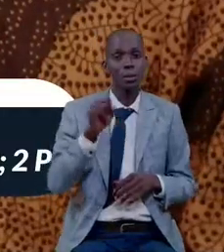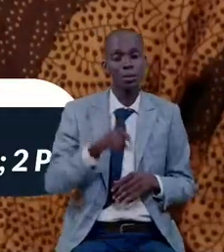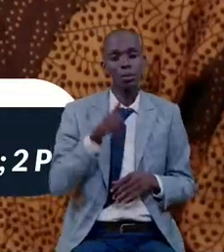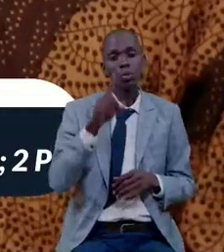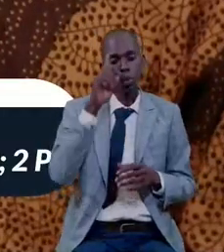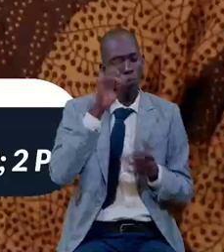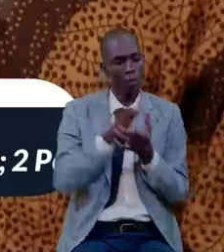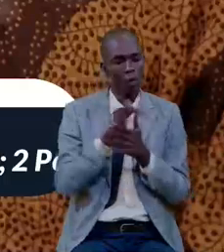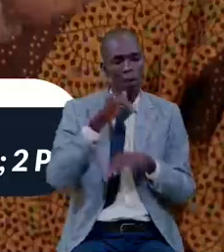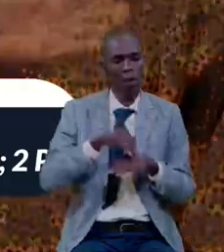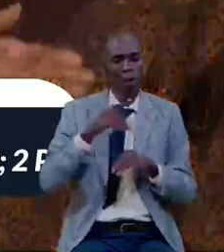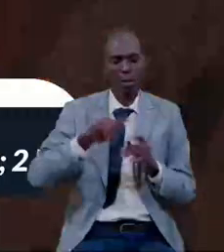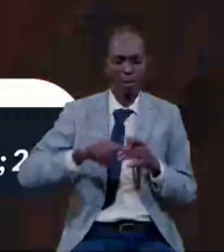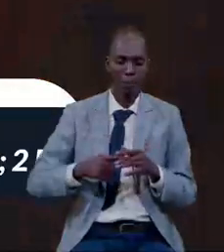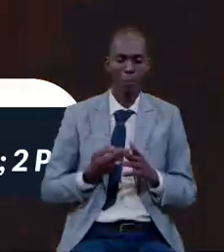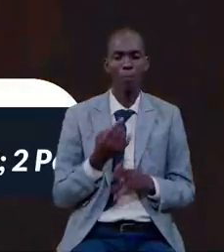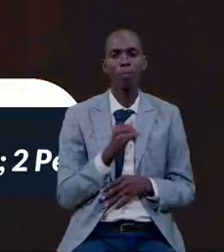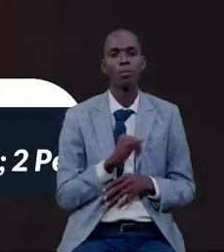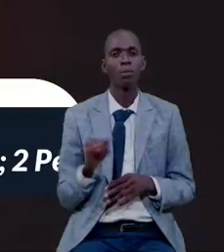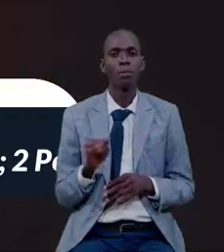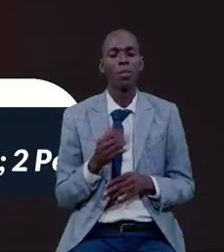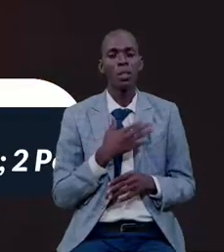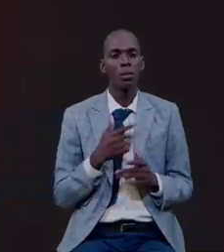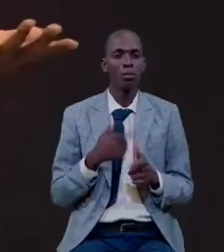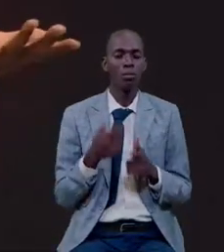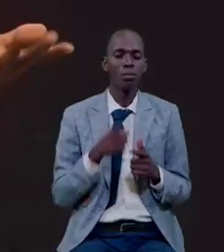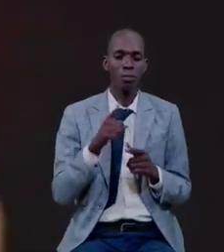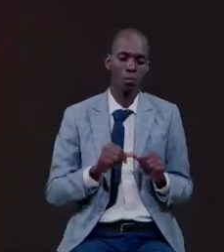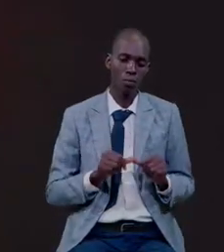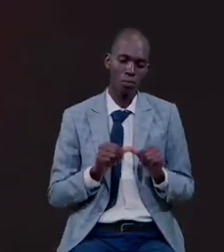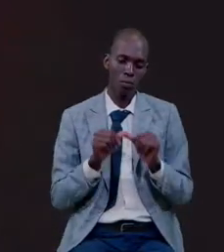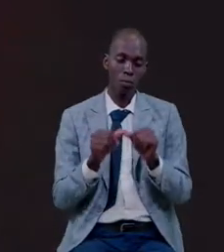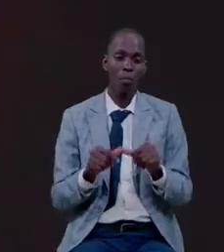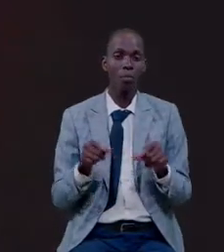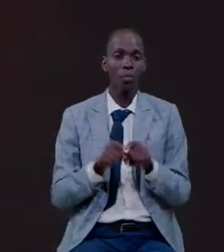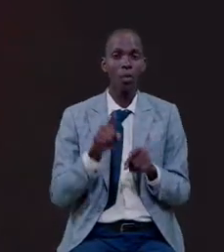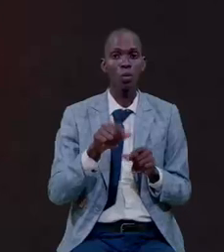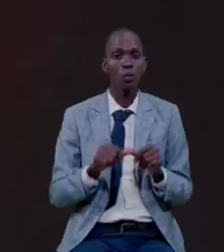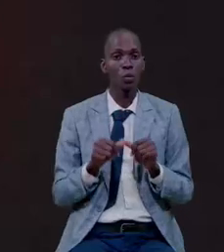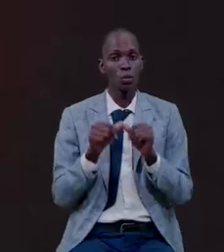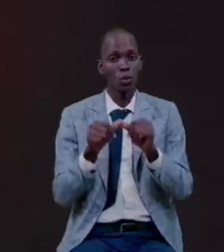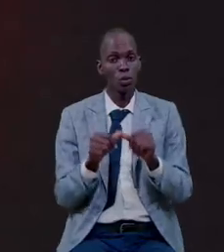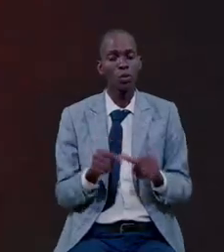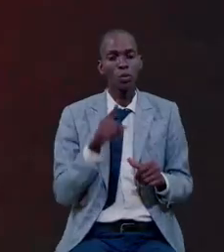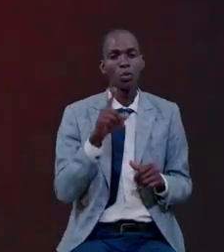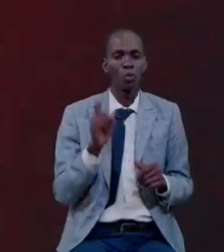à l'entrée du royaume. Et maintenant, vous avancez. Comme vous avancez, vous devez avoir cette